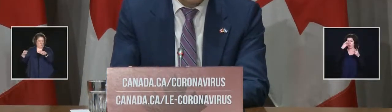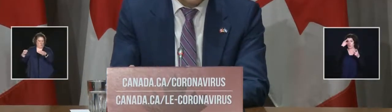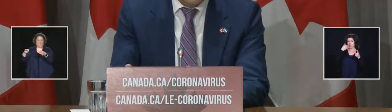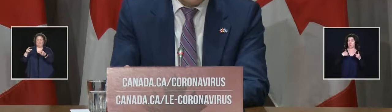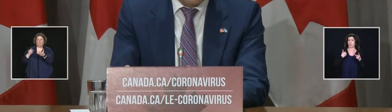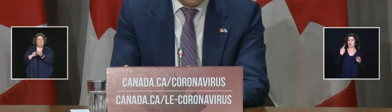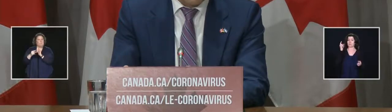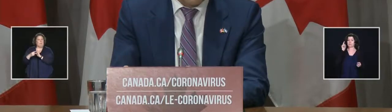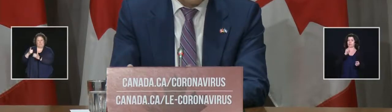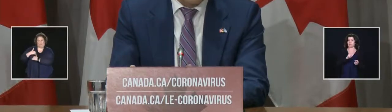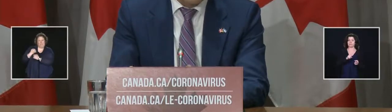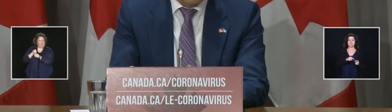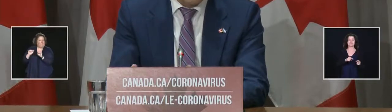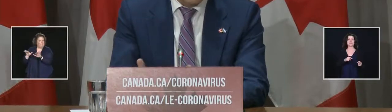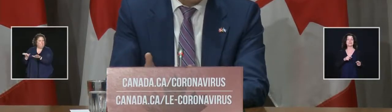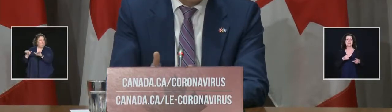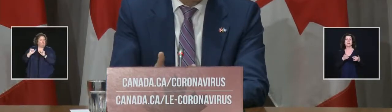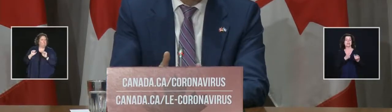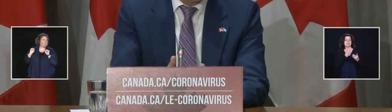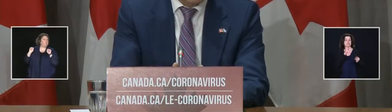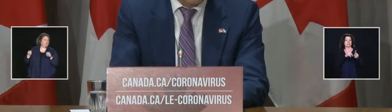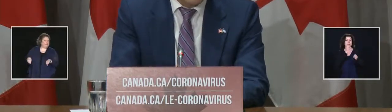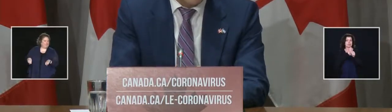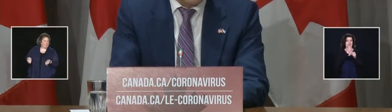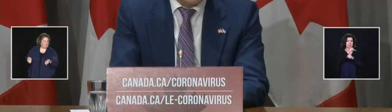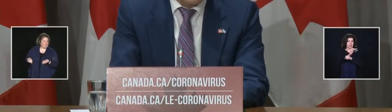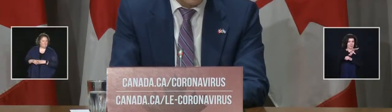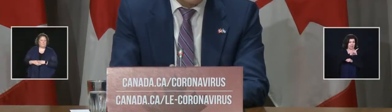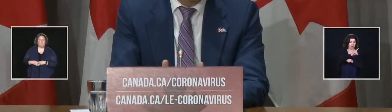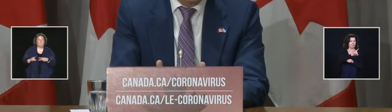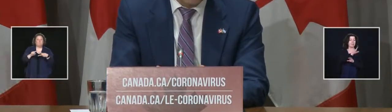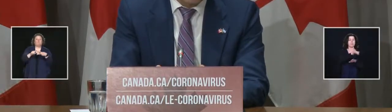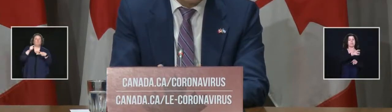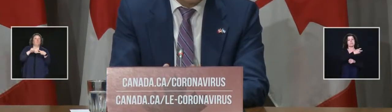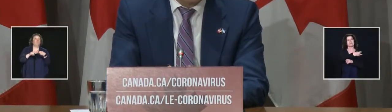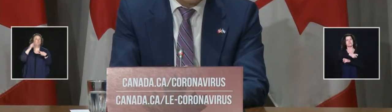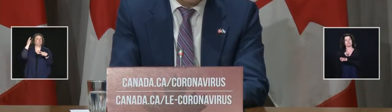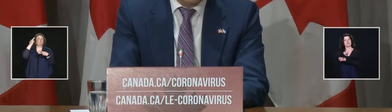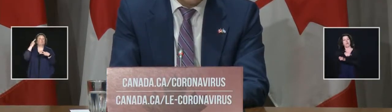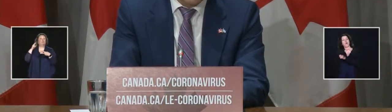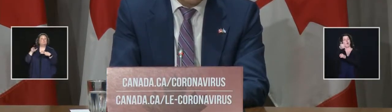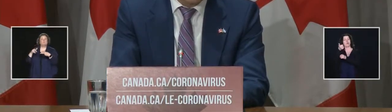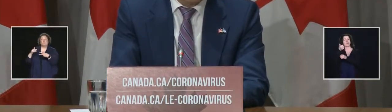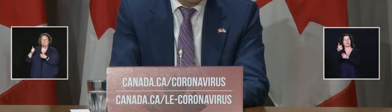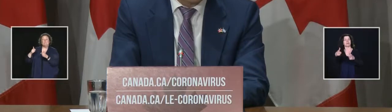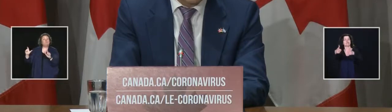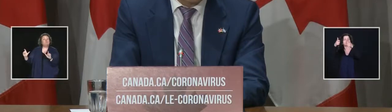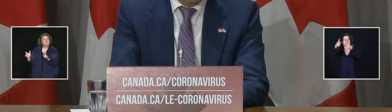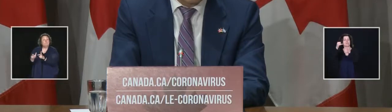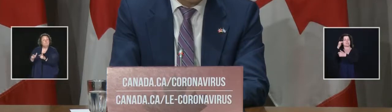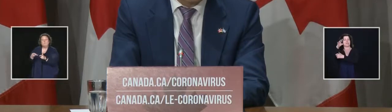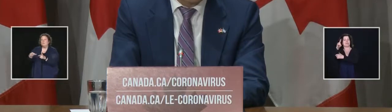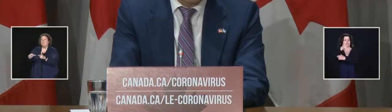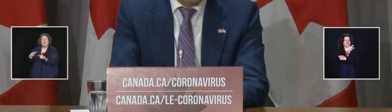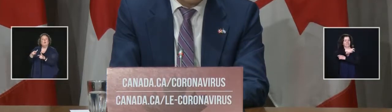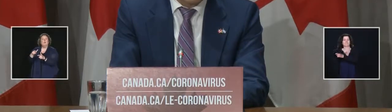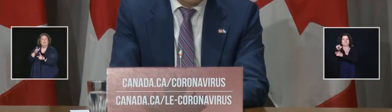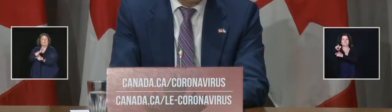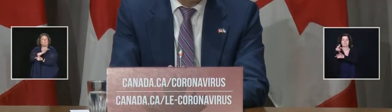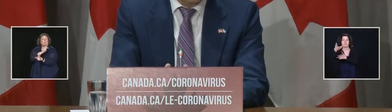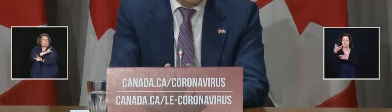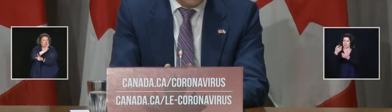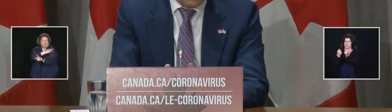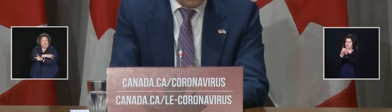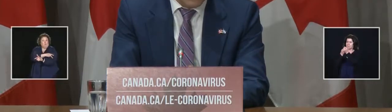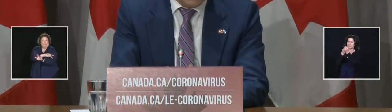CHSLD avant, sont maintenant déplacés vers d'autres CHSLD, toujours, évidemment, en appui et en collaboration avec le gouvernement du Québec.